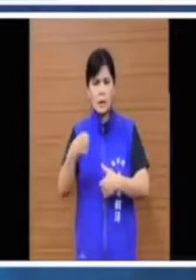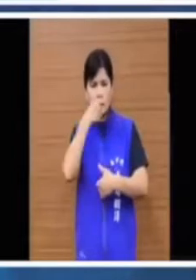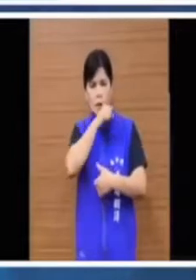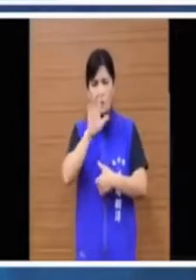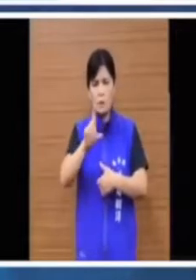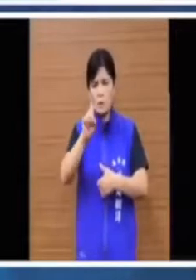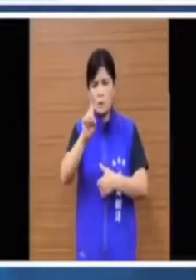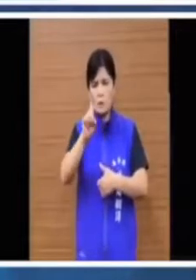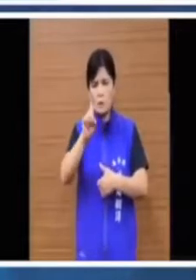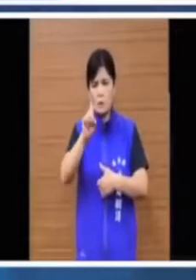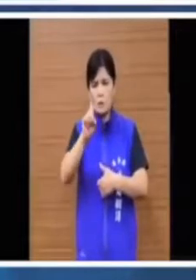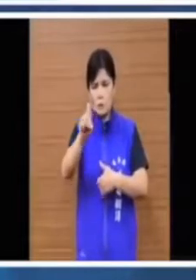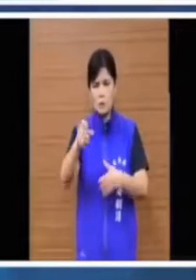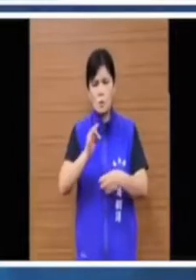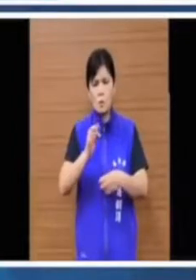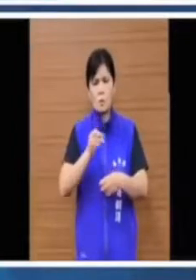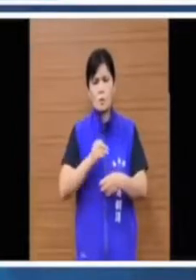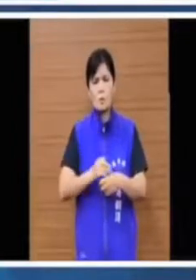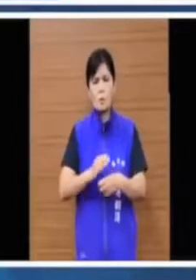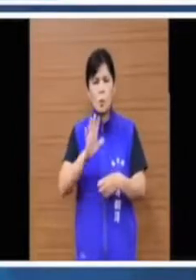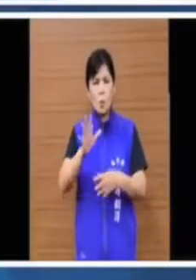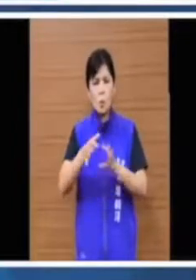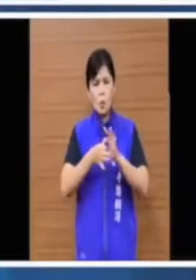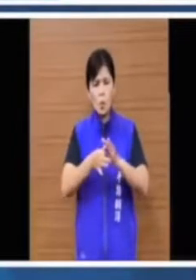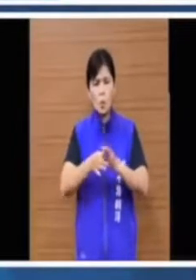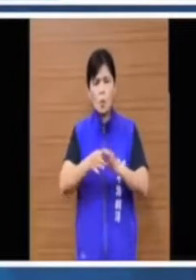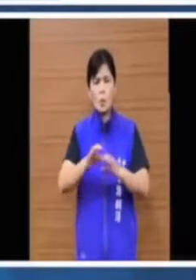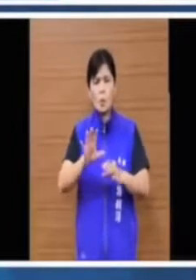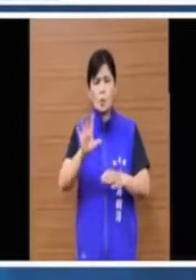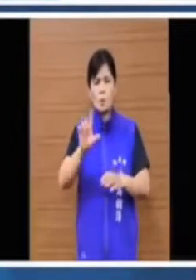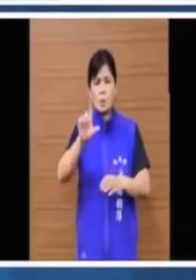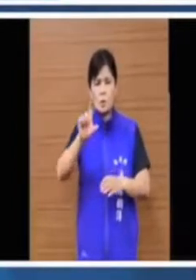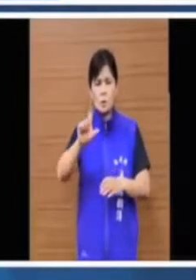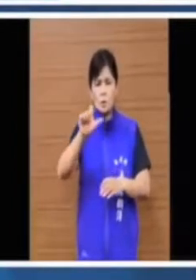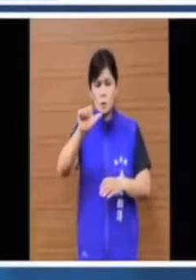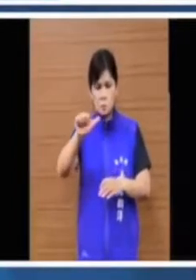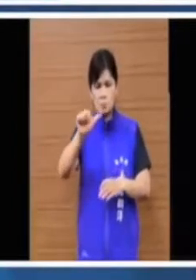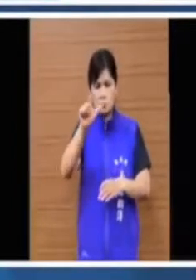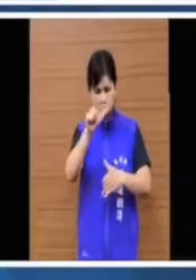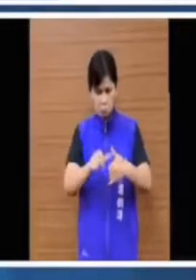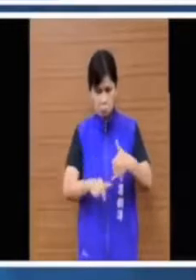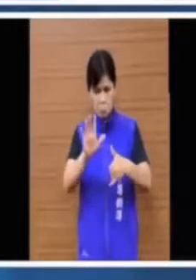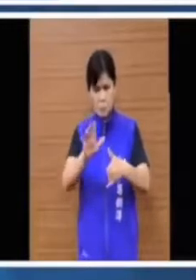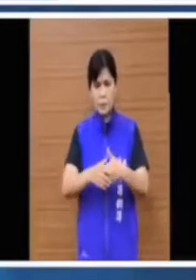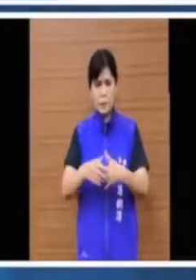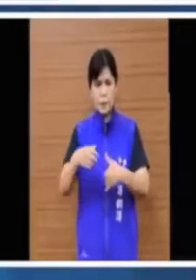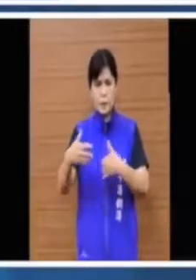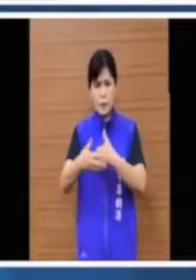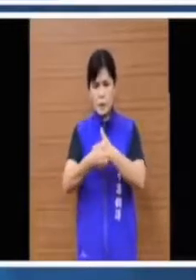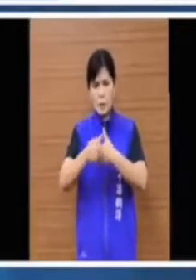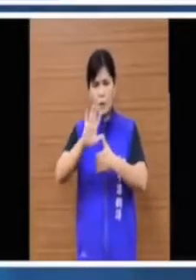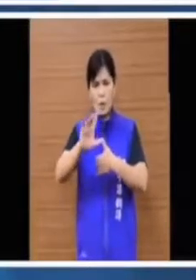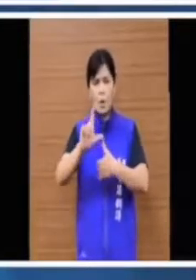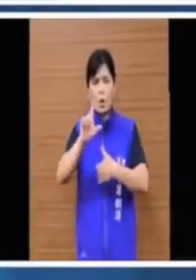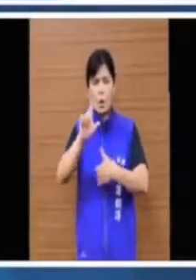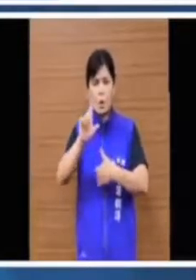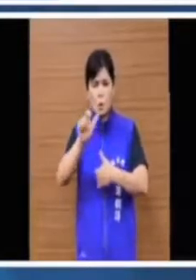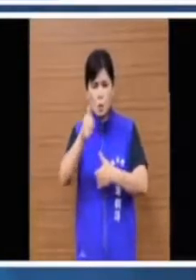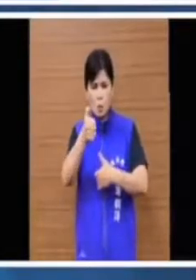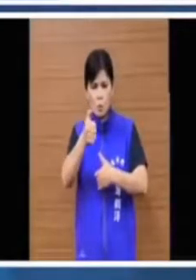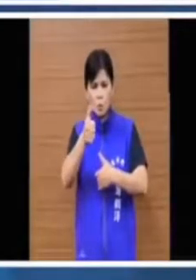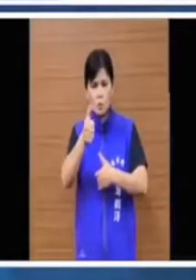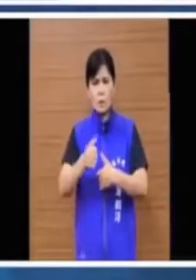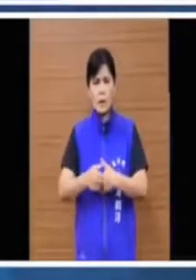10例，合起来65例。相关的有65例，好，然后移工的部分有55例，本